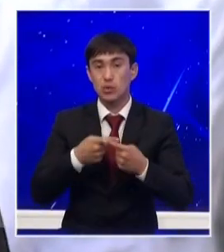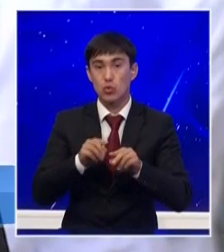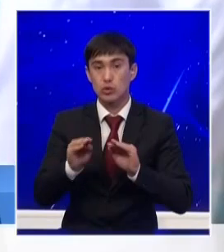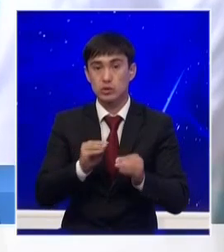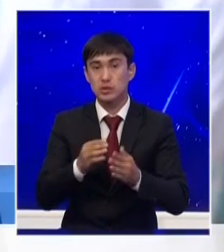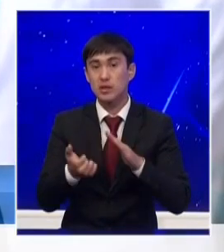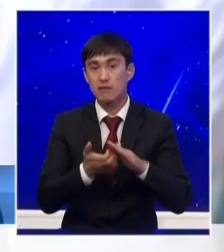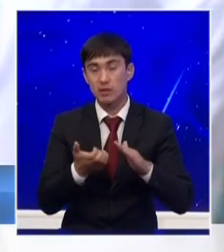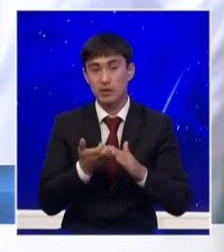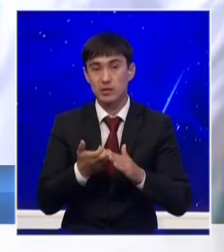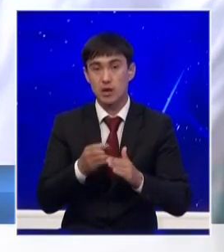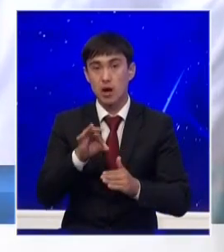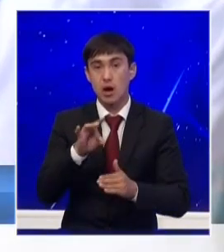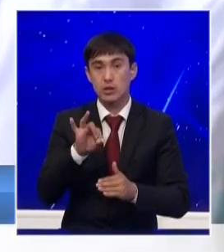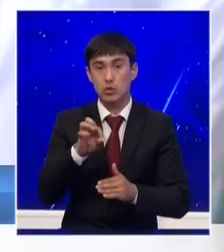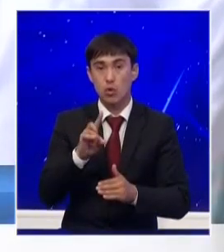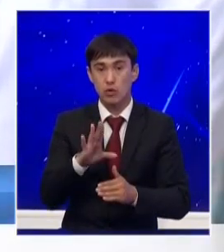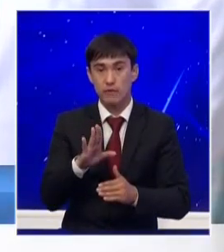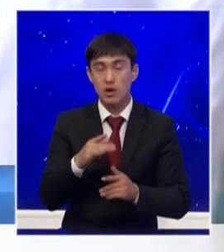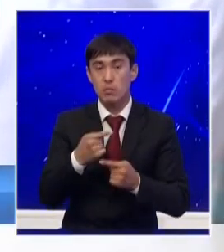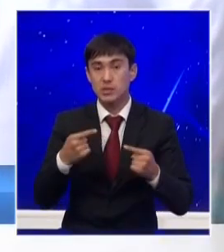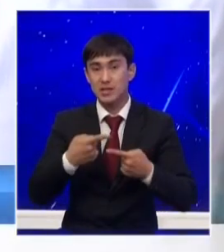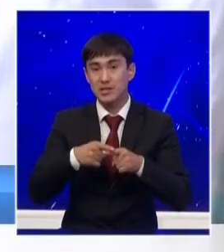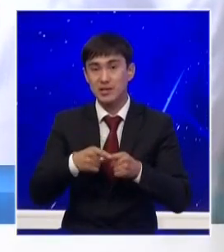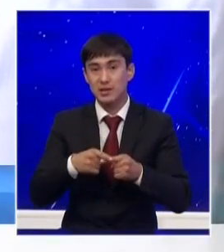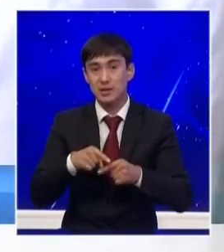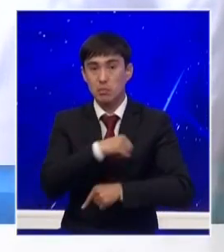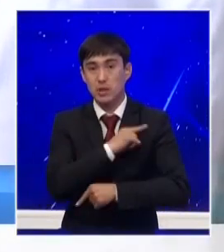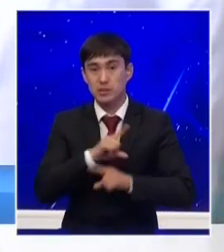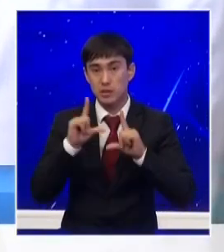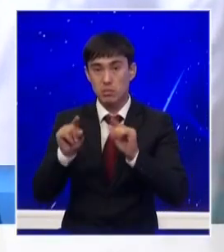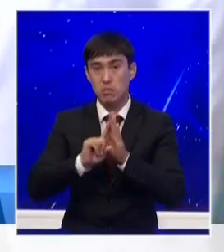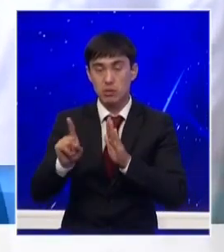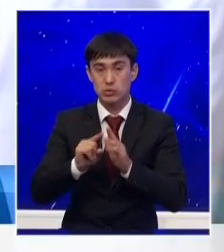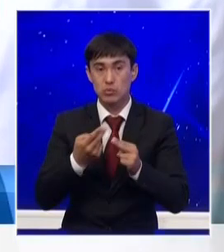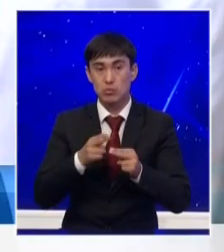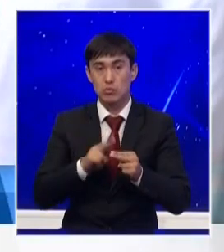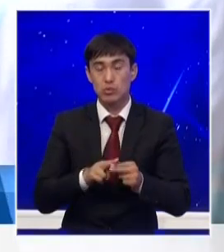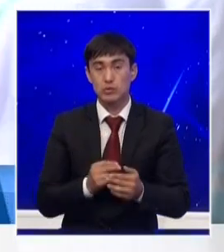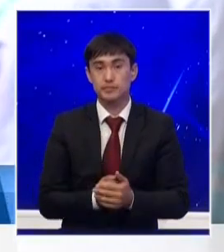Ленин ускоритель жетіспейді, ангиограф жетіспейді, басқа ауруханаларға барып жүреді. Демек бұл